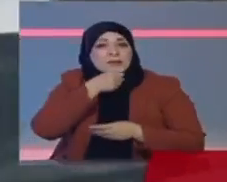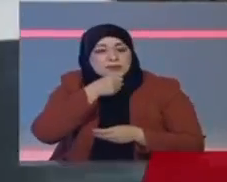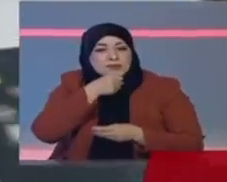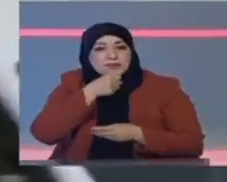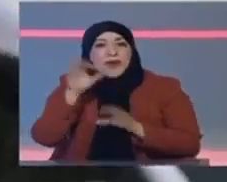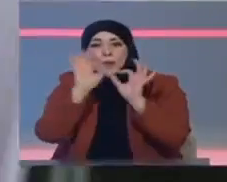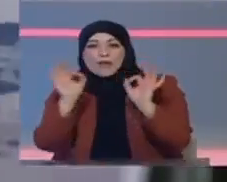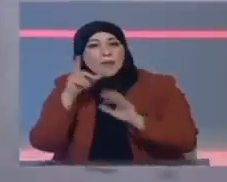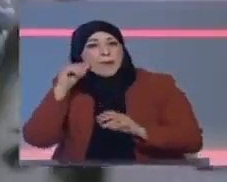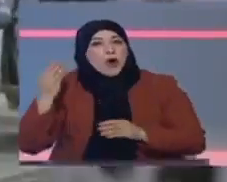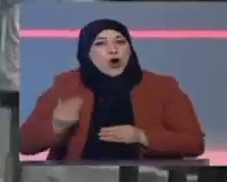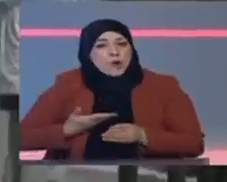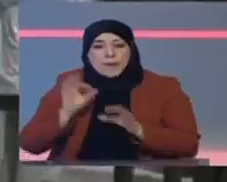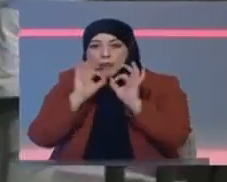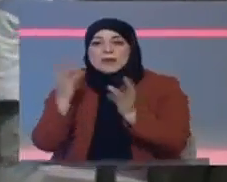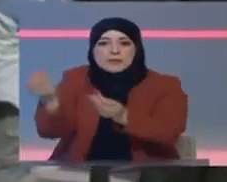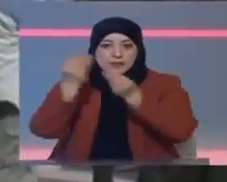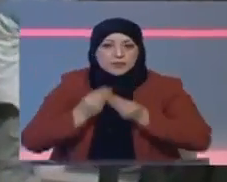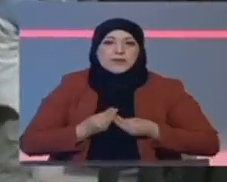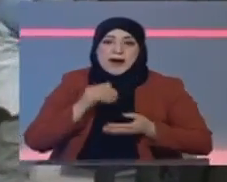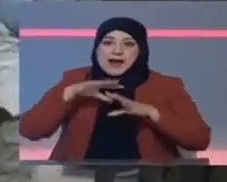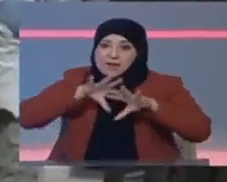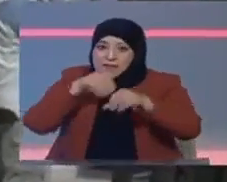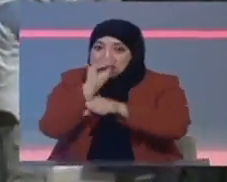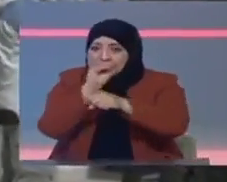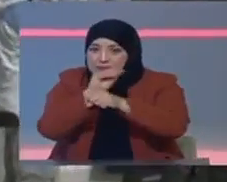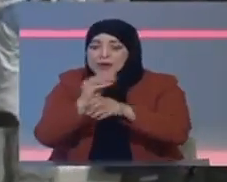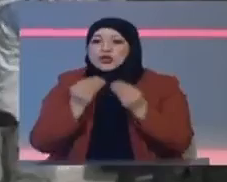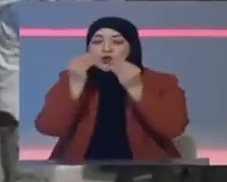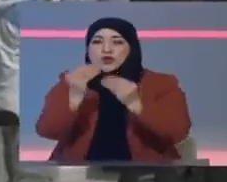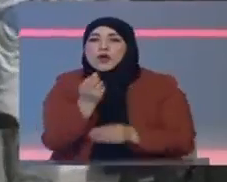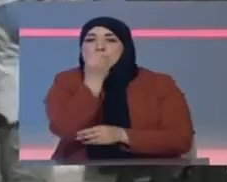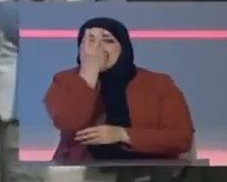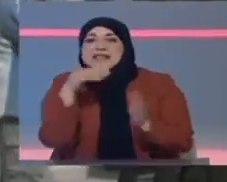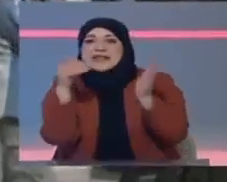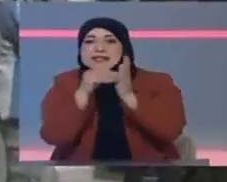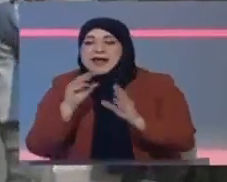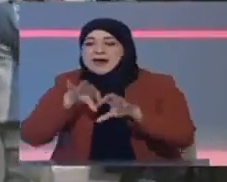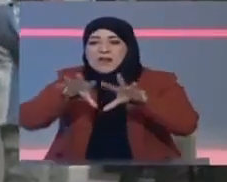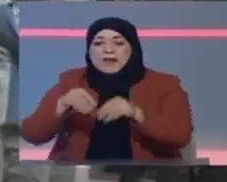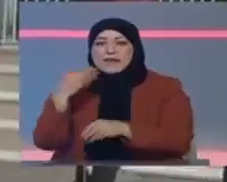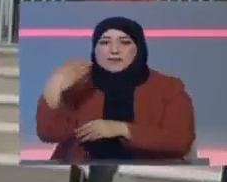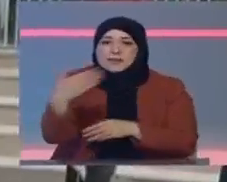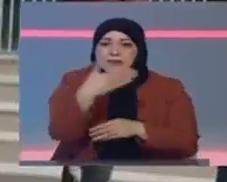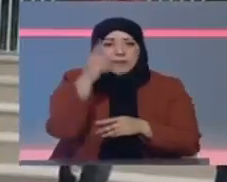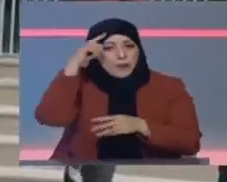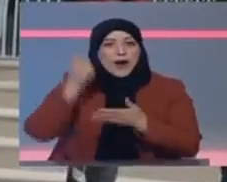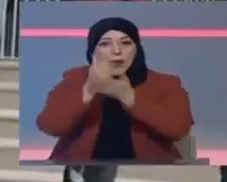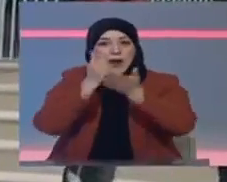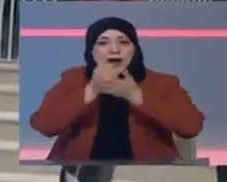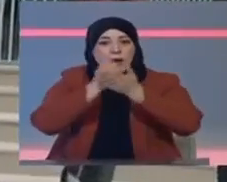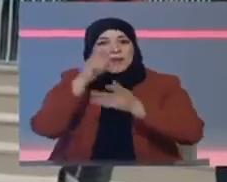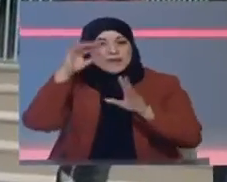العائليه في اطار برنامج الايداع العائلي بقيمه مائه دينار لكل عائله وذلك عن طريق حواله